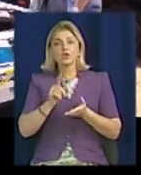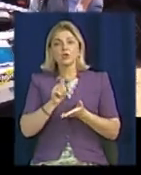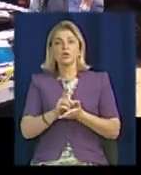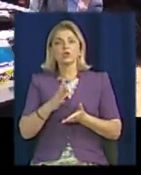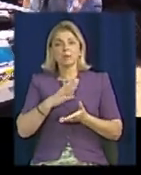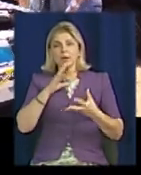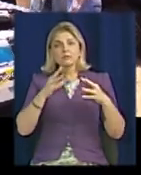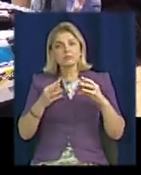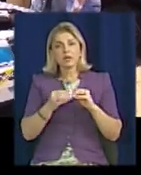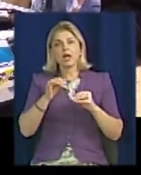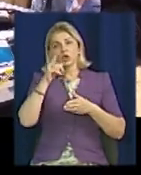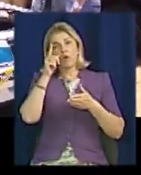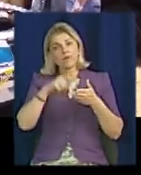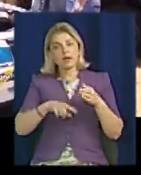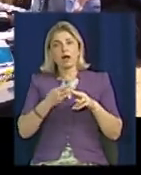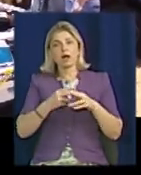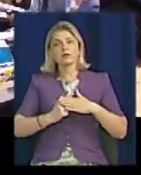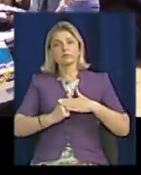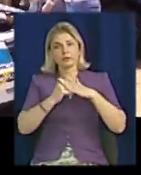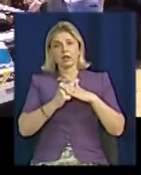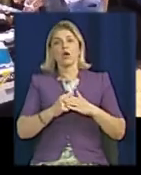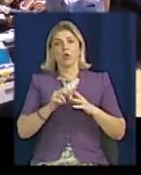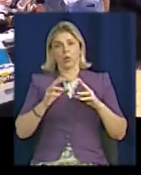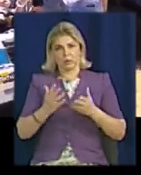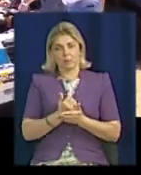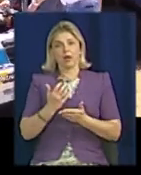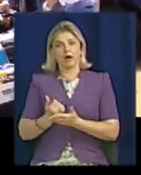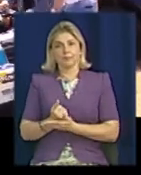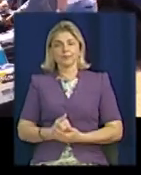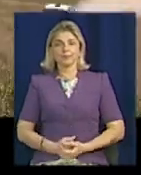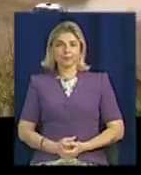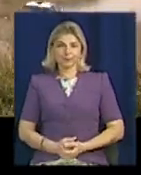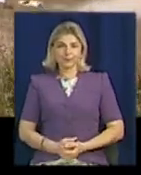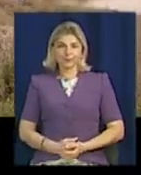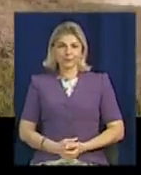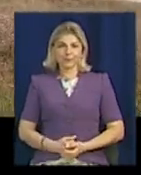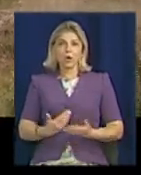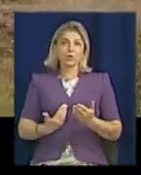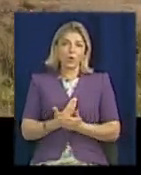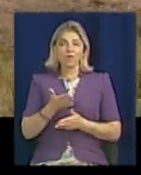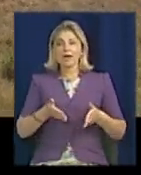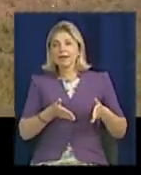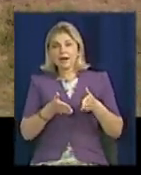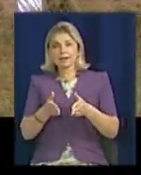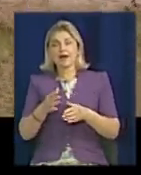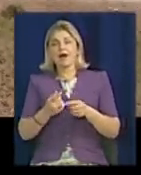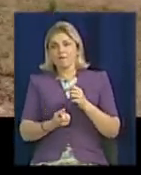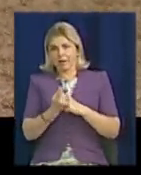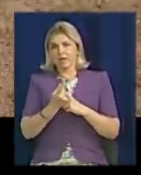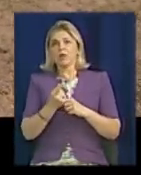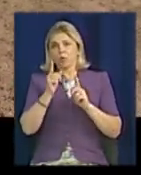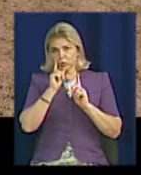взаєморозуміння і довіра. Це запорука ралійного успіху. Нова траса для екіпажу виявилась